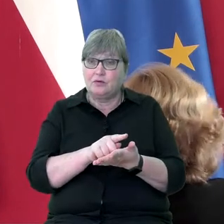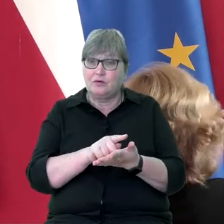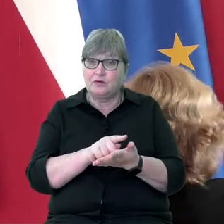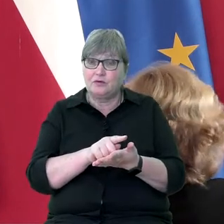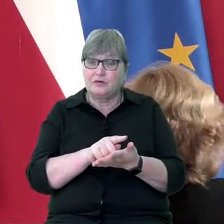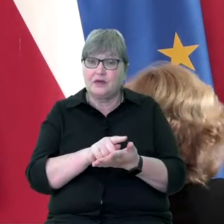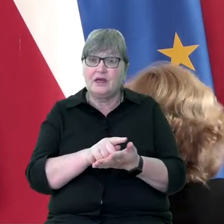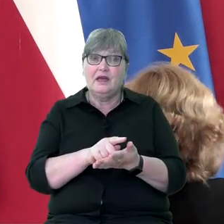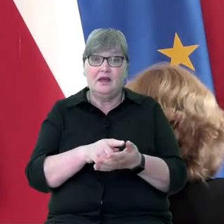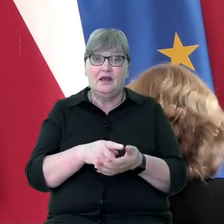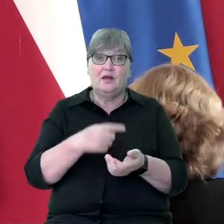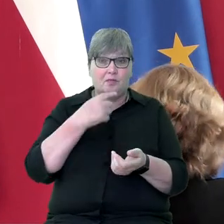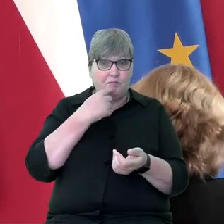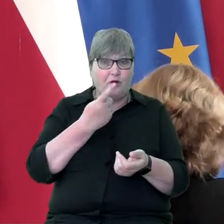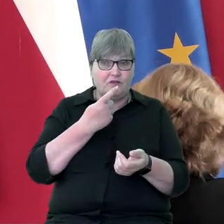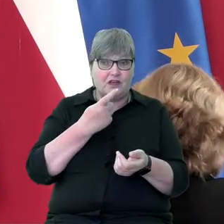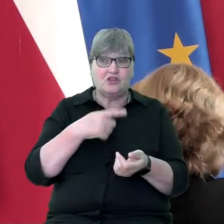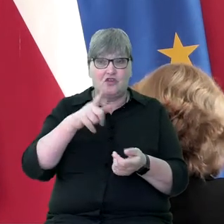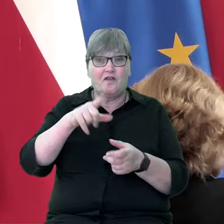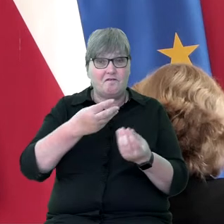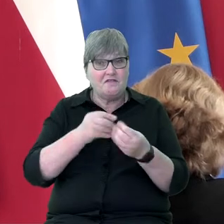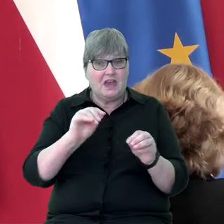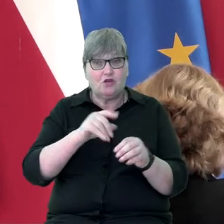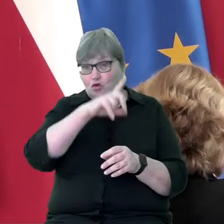większości społeczeństwa polskiego